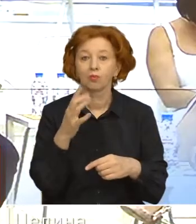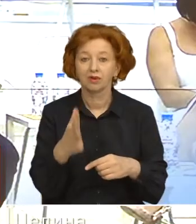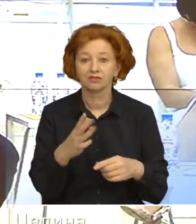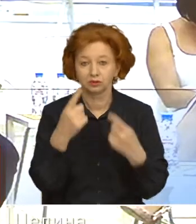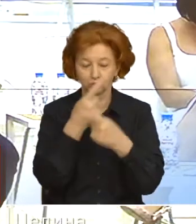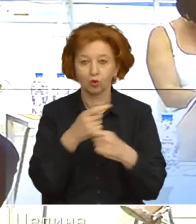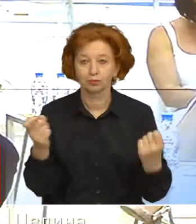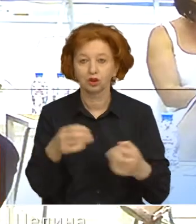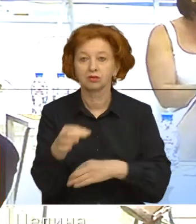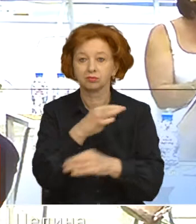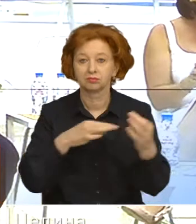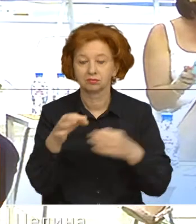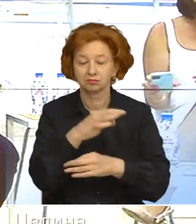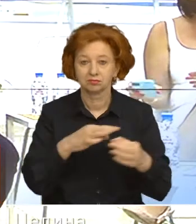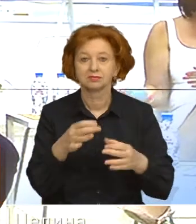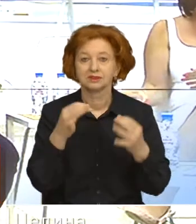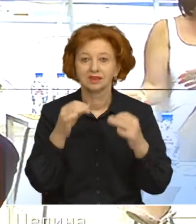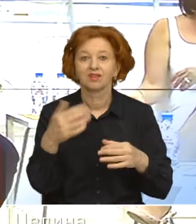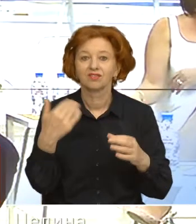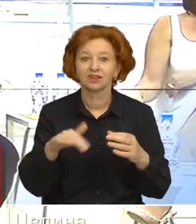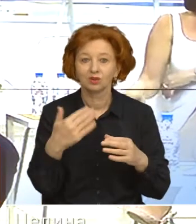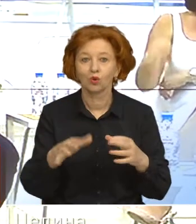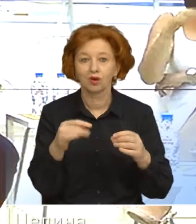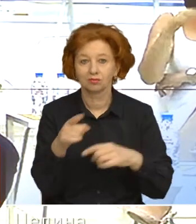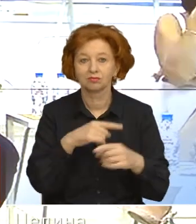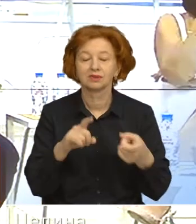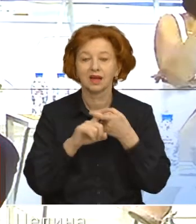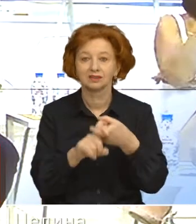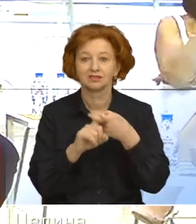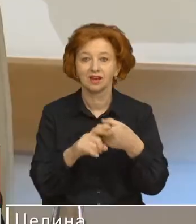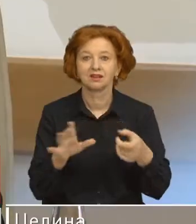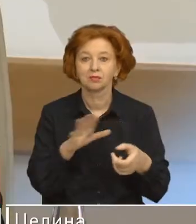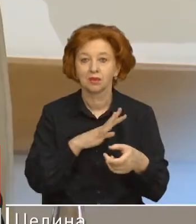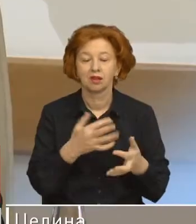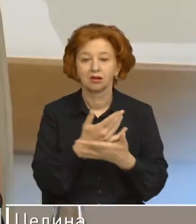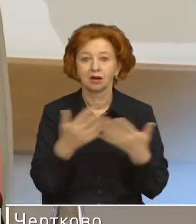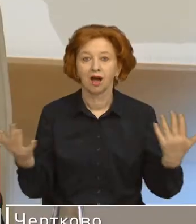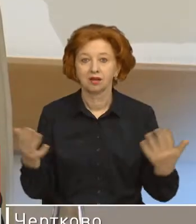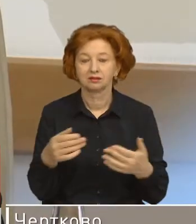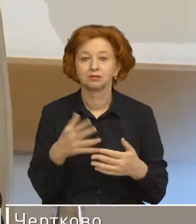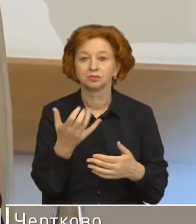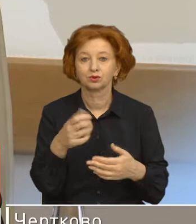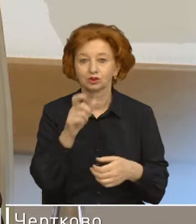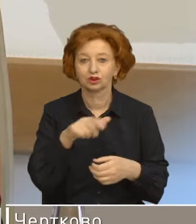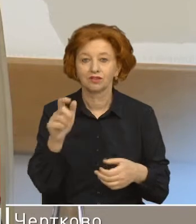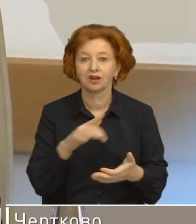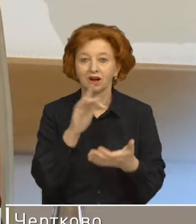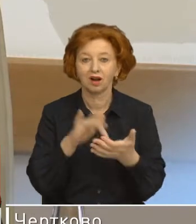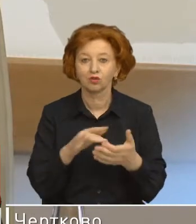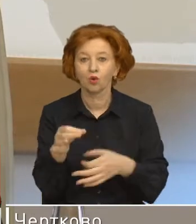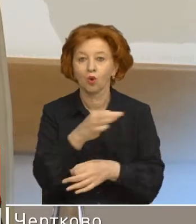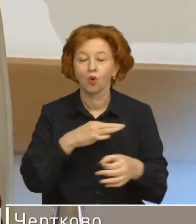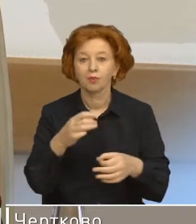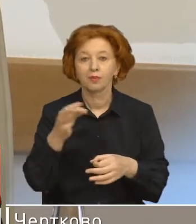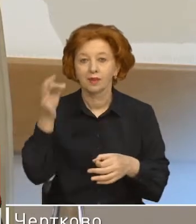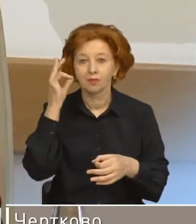пообщался с бизнес-сообществом в формате видеоконференции. На связи были 500 человек из всех городов и районов области. Губернатор